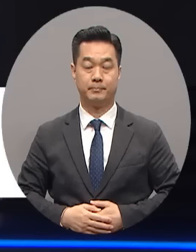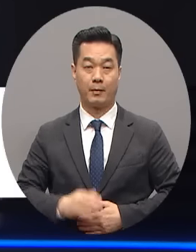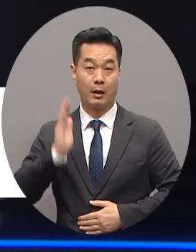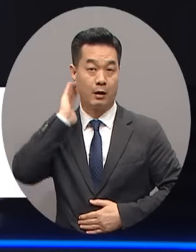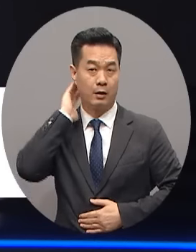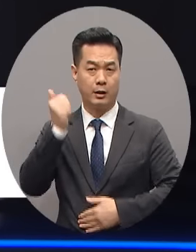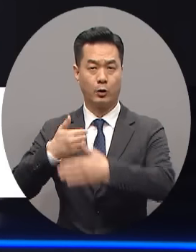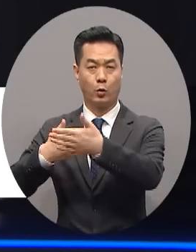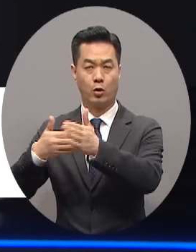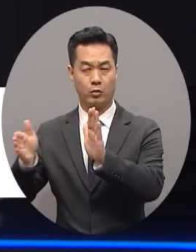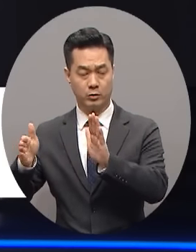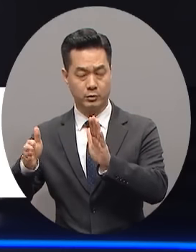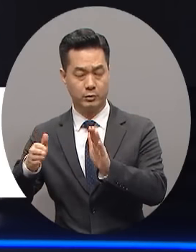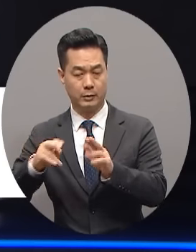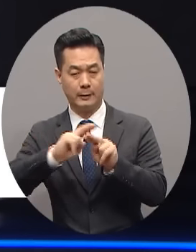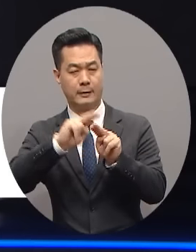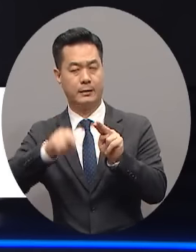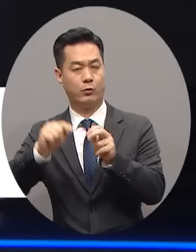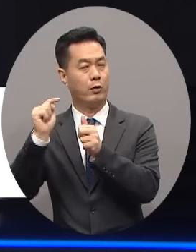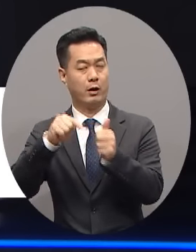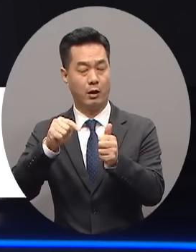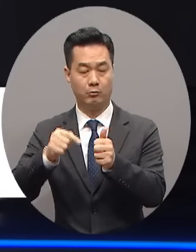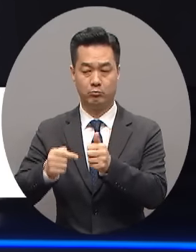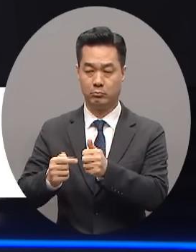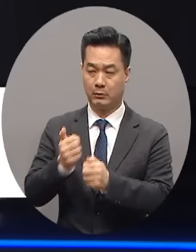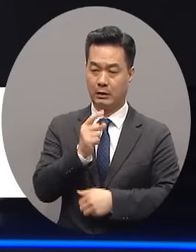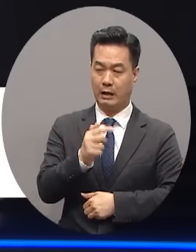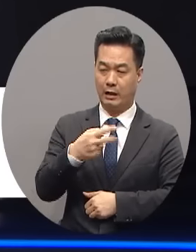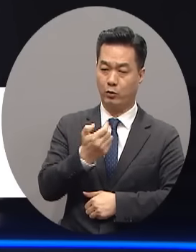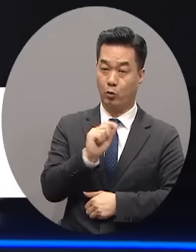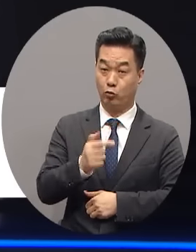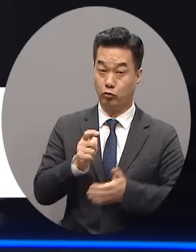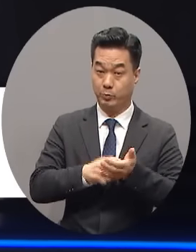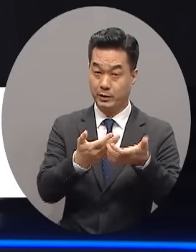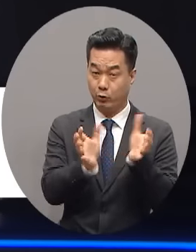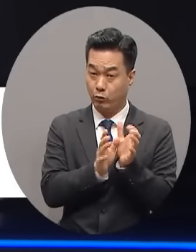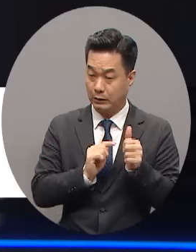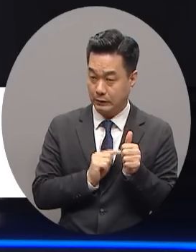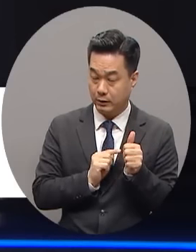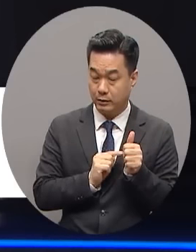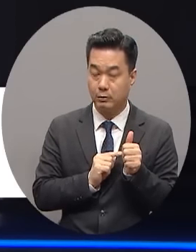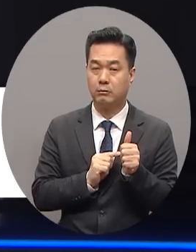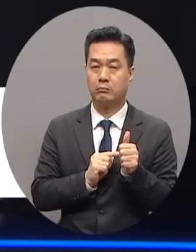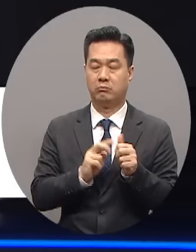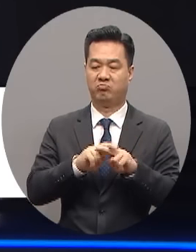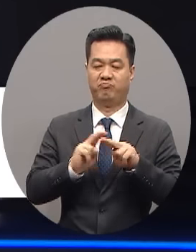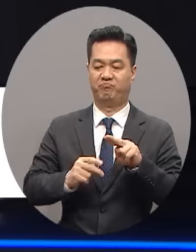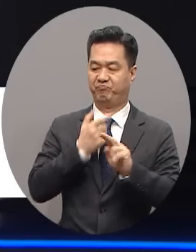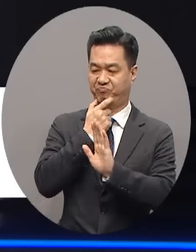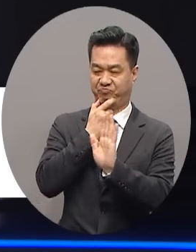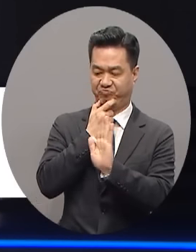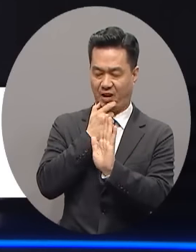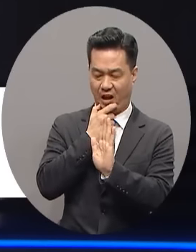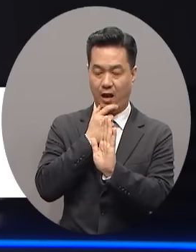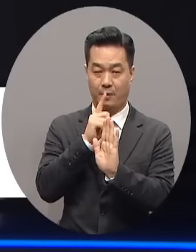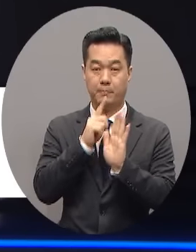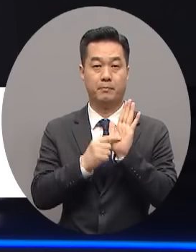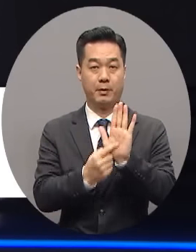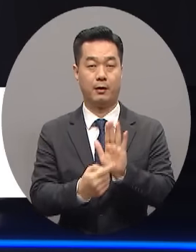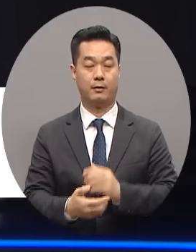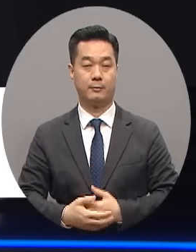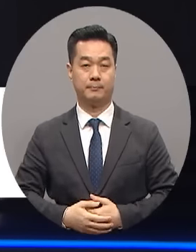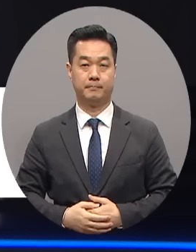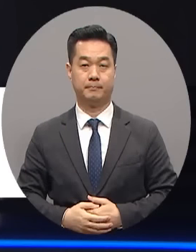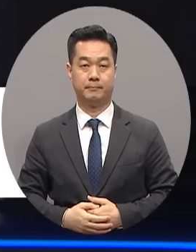대통령실의 사퇴 요구를 받은 것으로 알려진 국민의힘 한동훈 비상대책위원장이 물러나지 않겠다는 뜻을 거듭